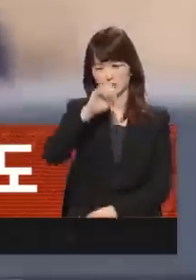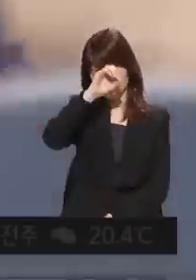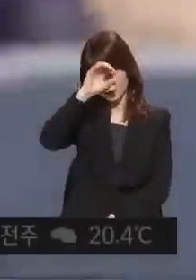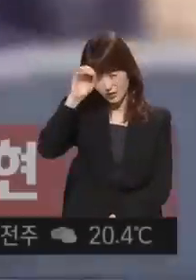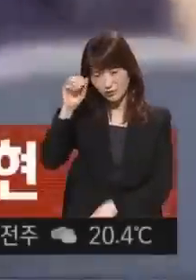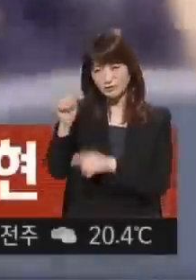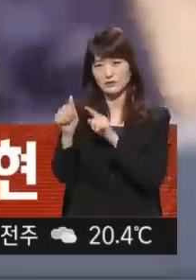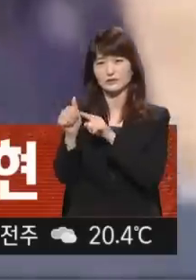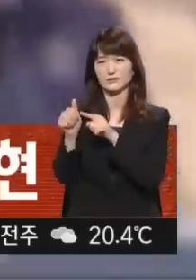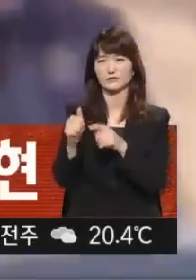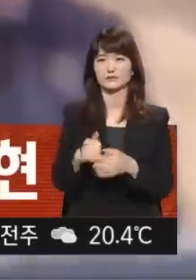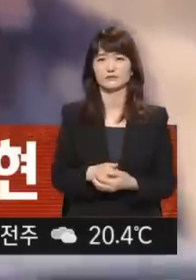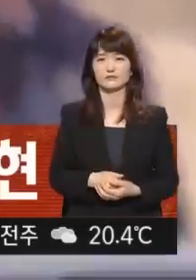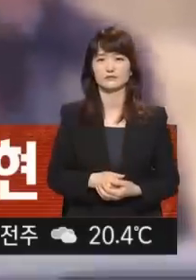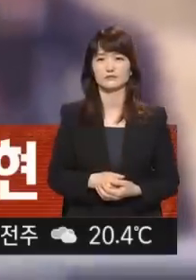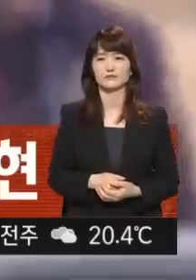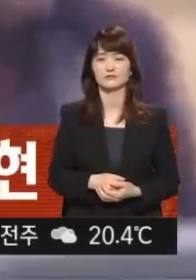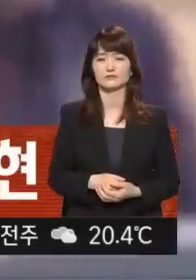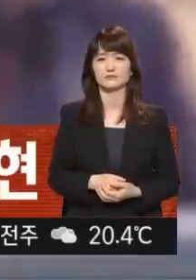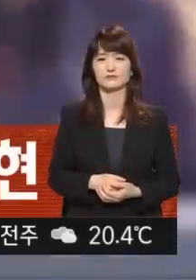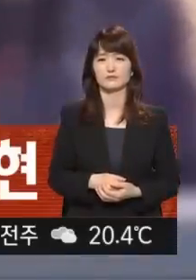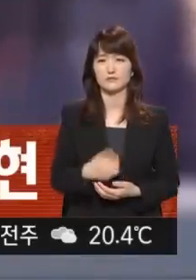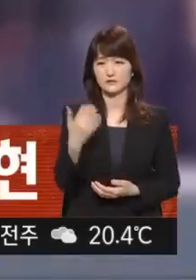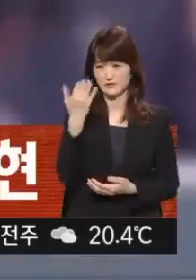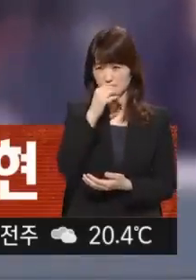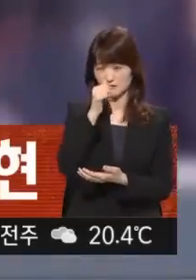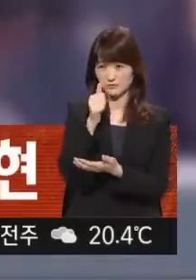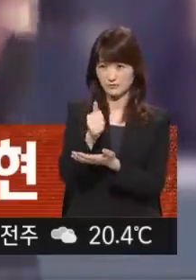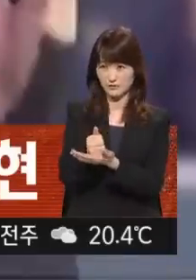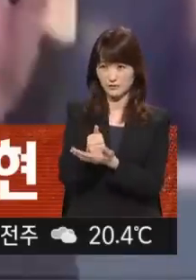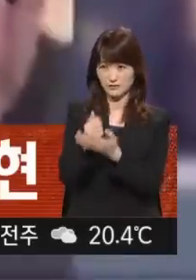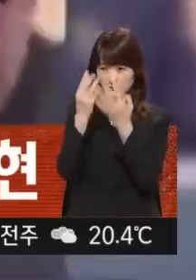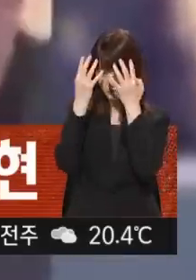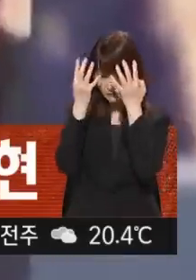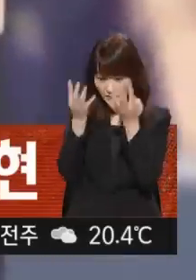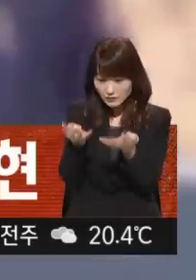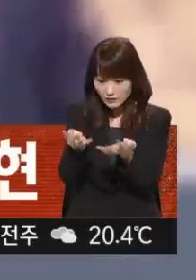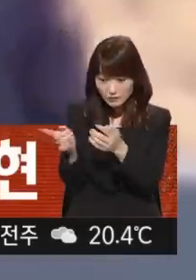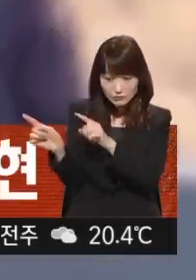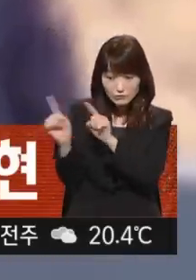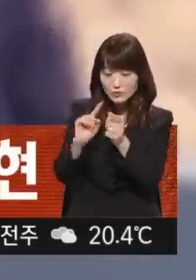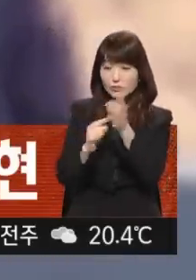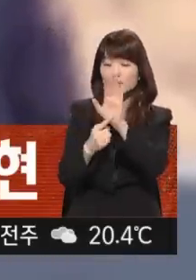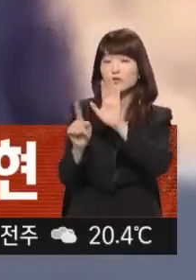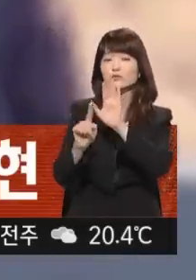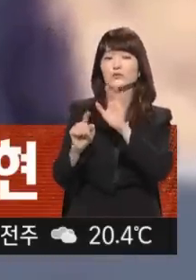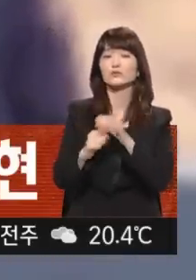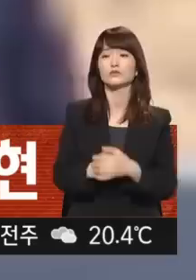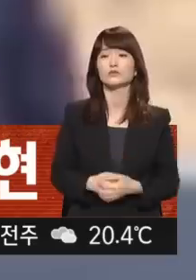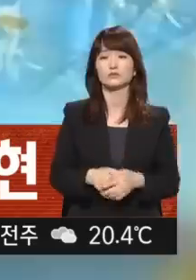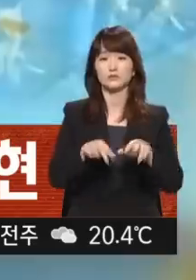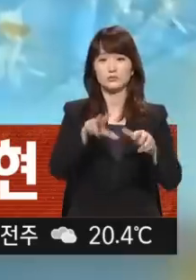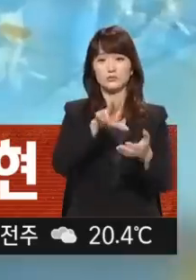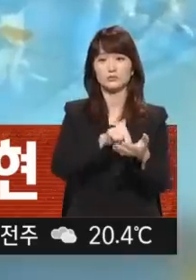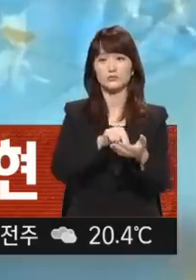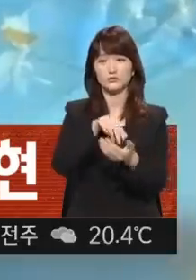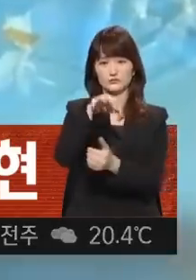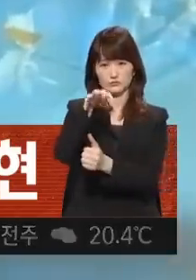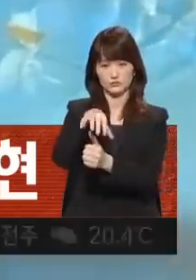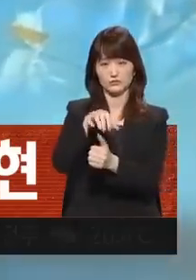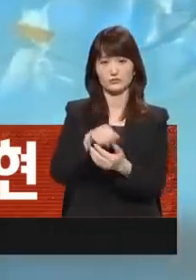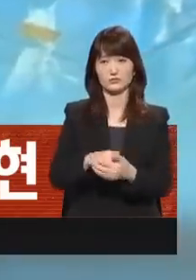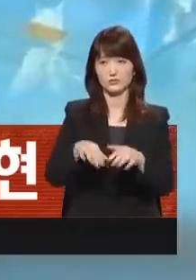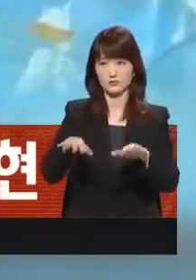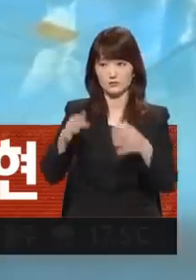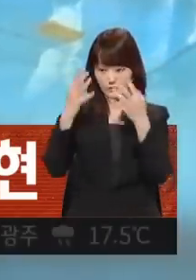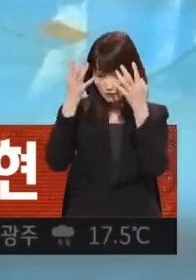그리고 뭐 저게 말이 그렇지 성범죄 저절로 나온 걸 부활로 표현하면 이번에도 지금 문제가 돼가지고 구속이 되어 있습니다 이번에